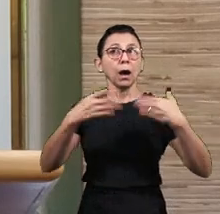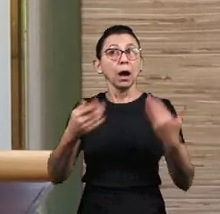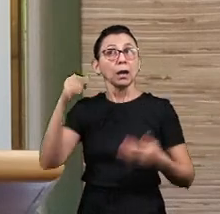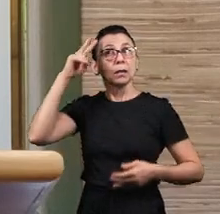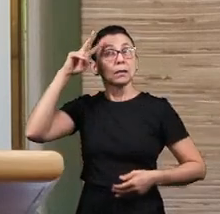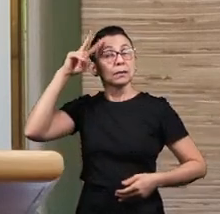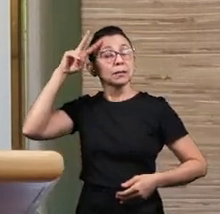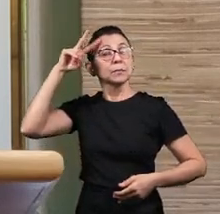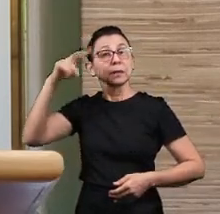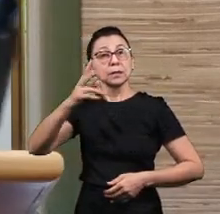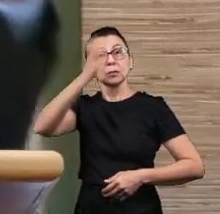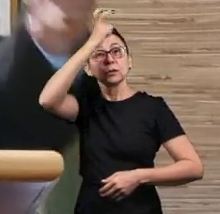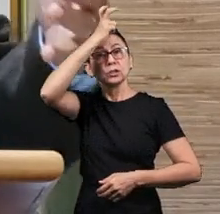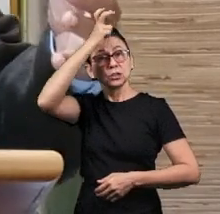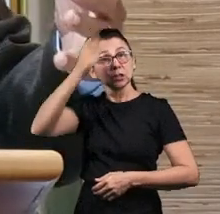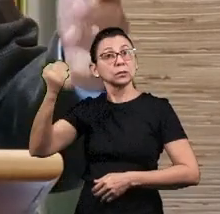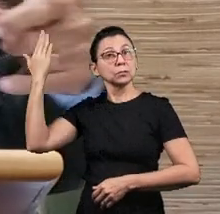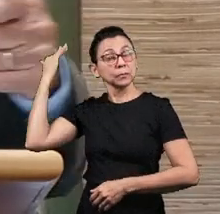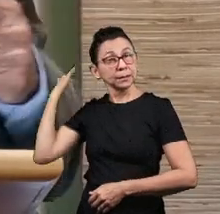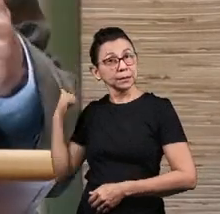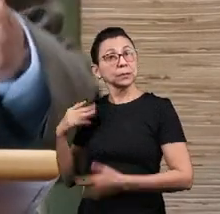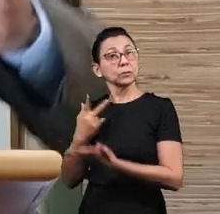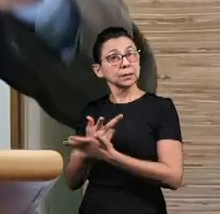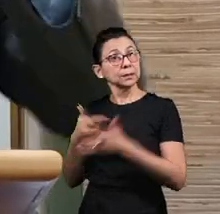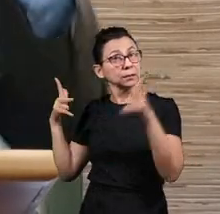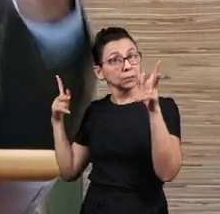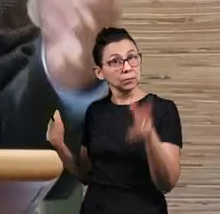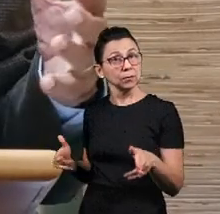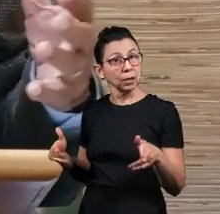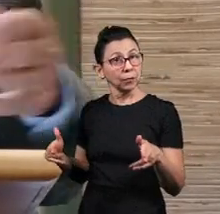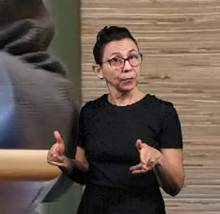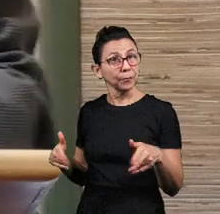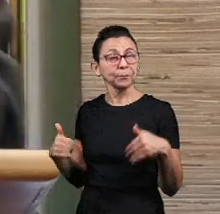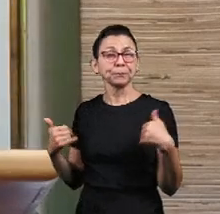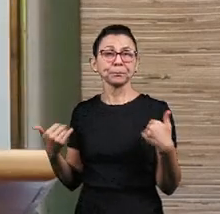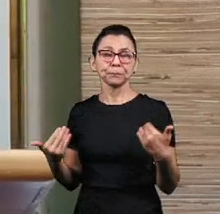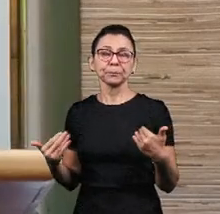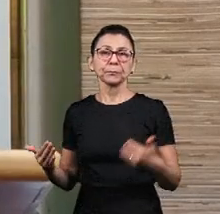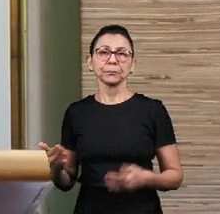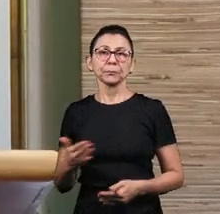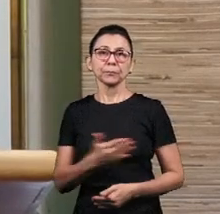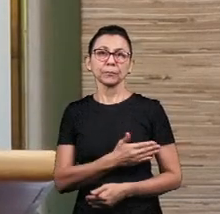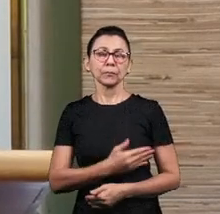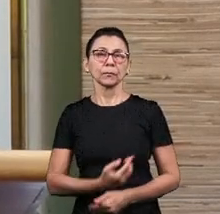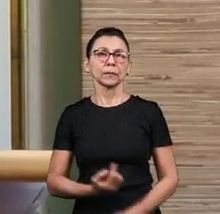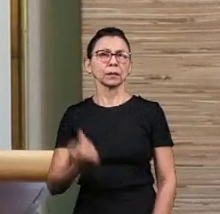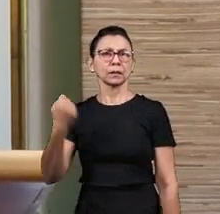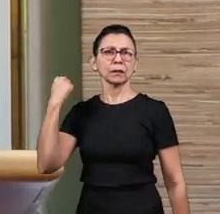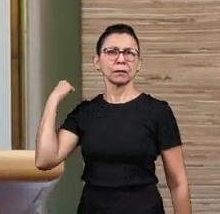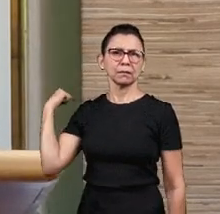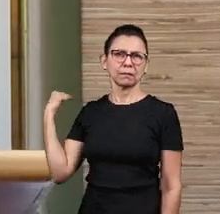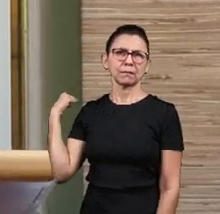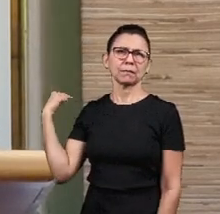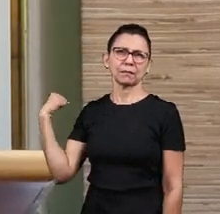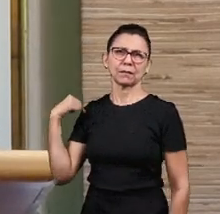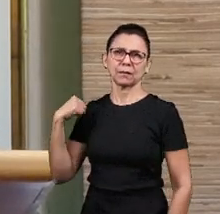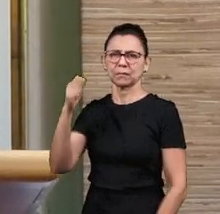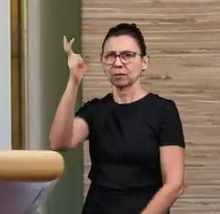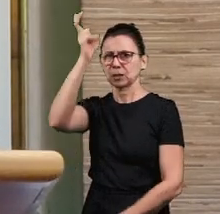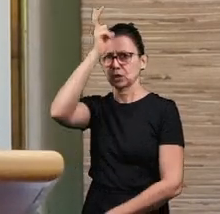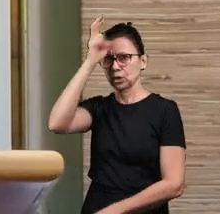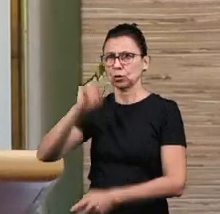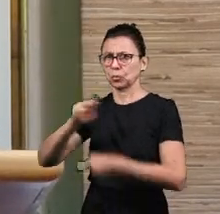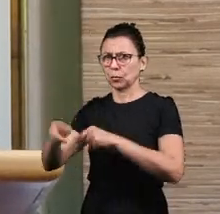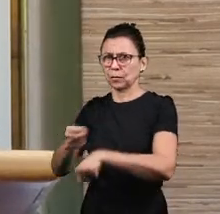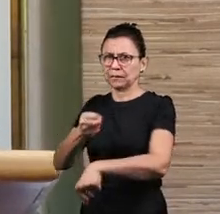d'Israël d'Égypte, de sa captivité en Égypte, vers la terre promise. Nous sommes en chemin. Nous ne